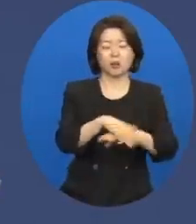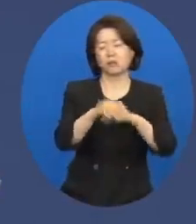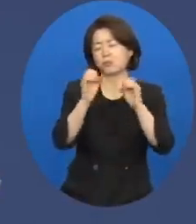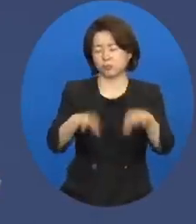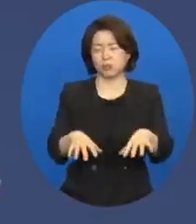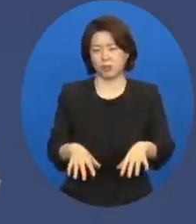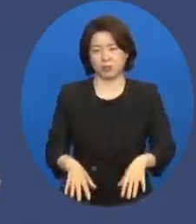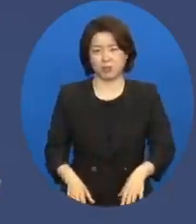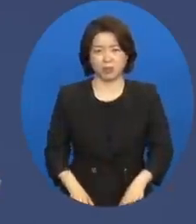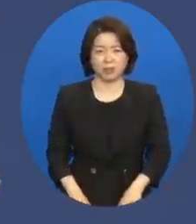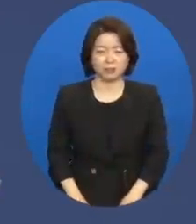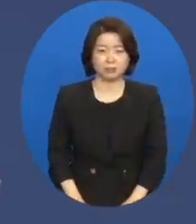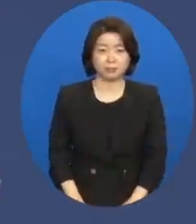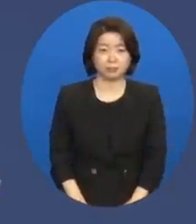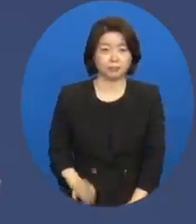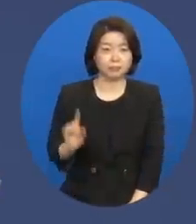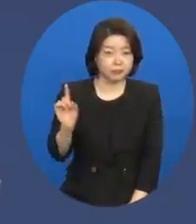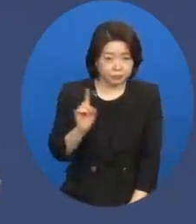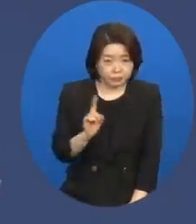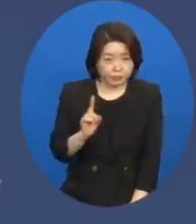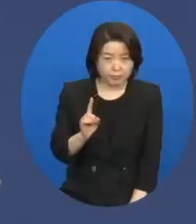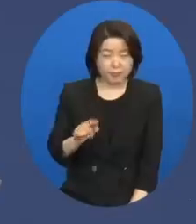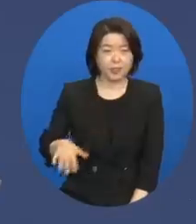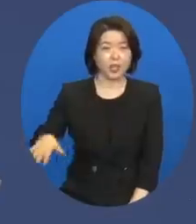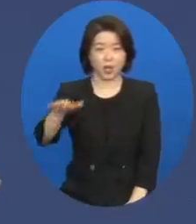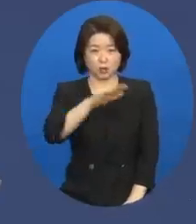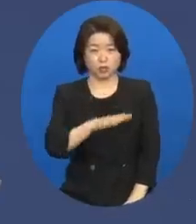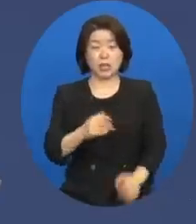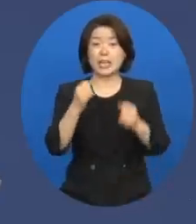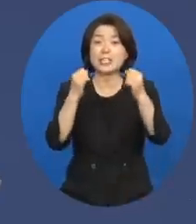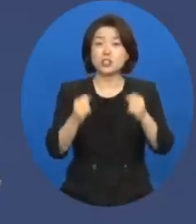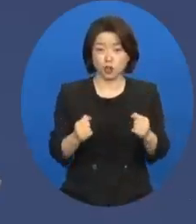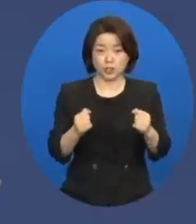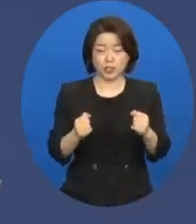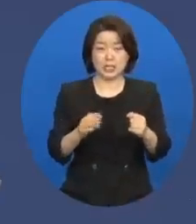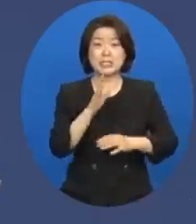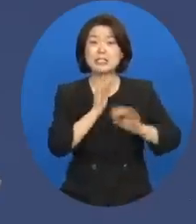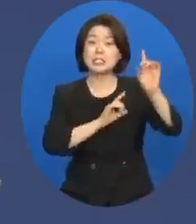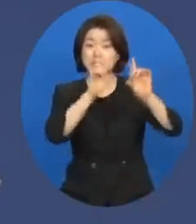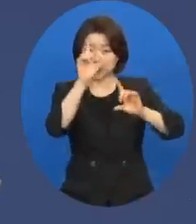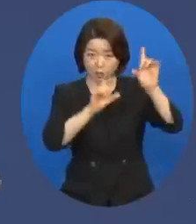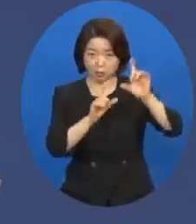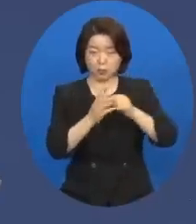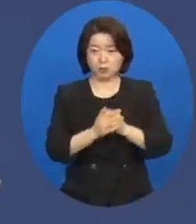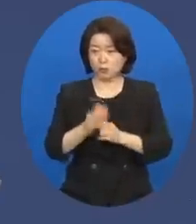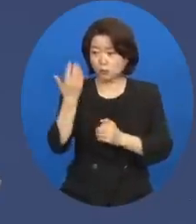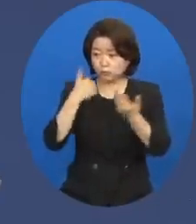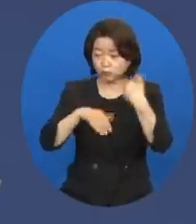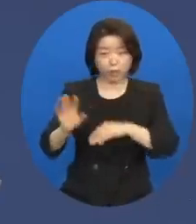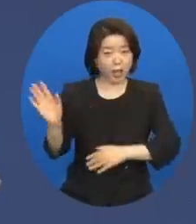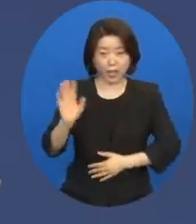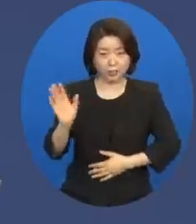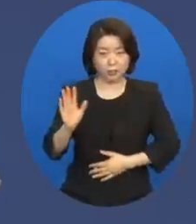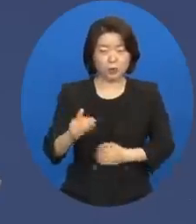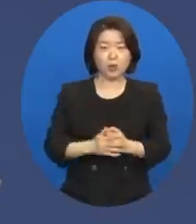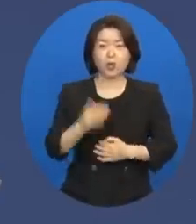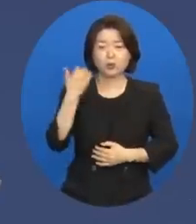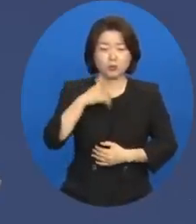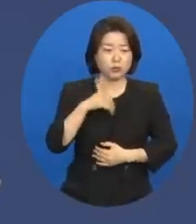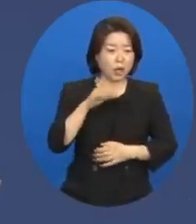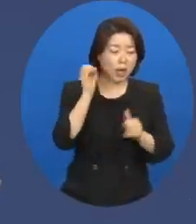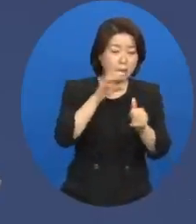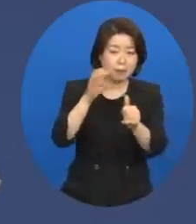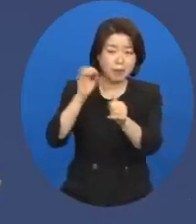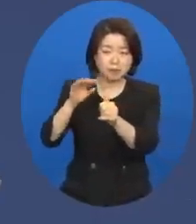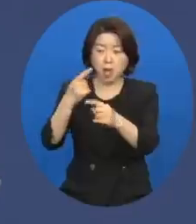없어요. 그런데 어쨌든 이런 우리의 존재적인 이런 실상이 누구라가 아니고 누가 뭐라고 교회에서 이